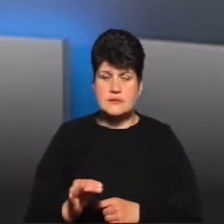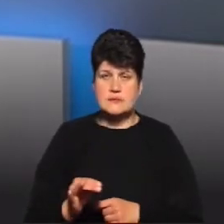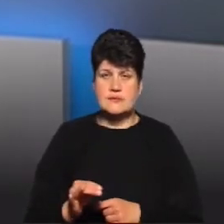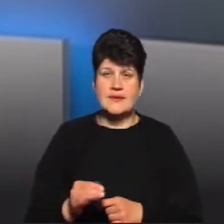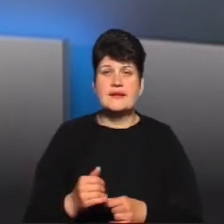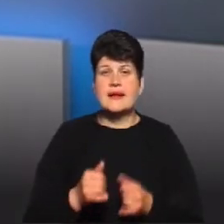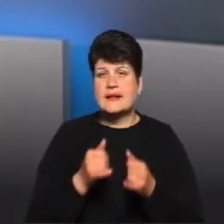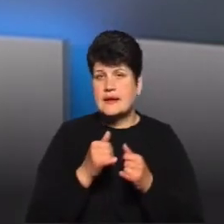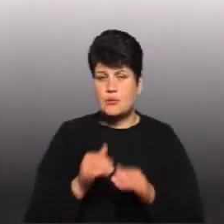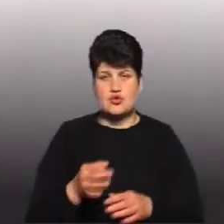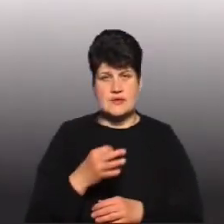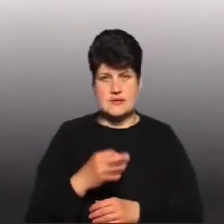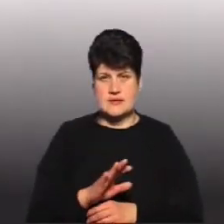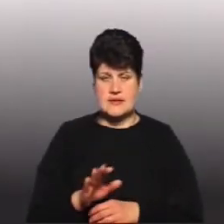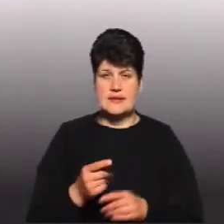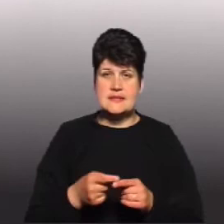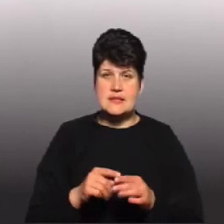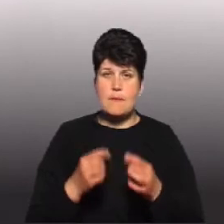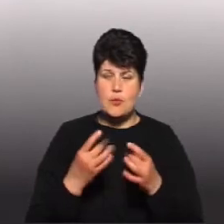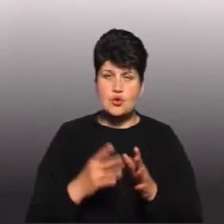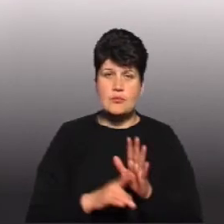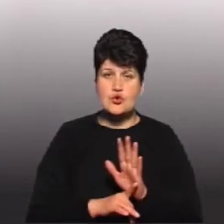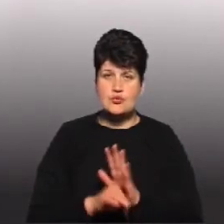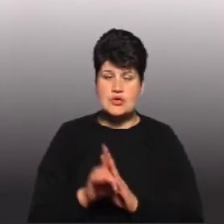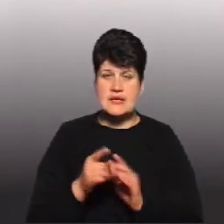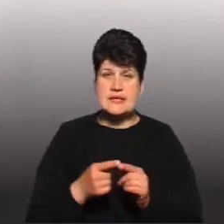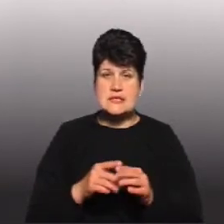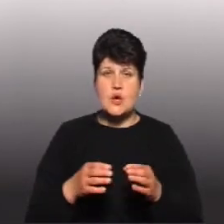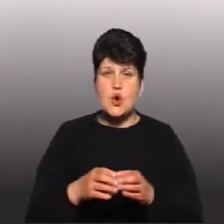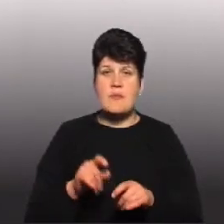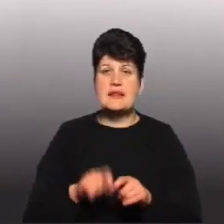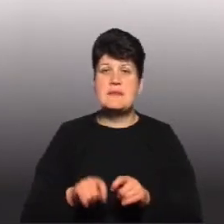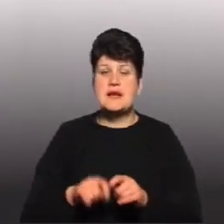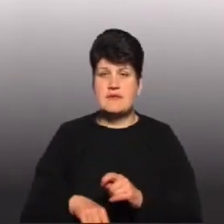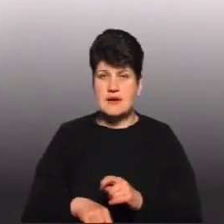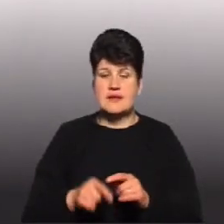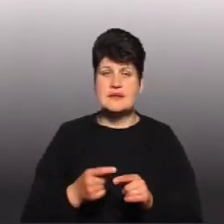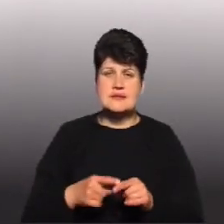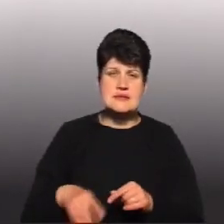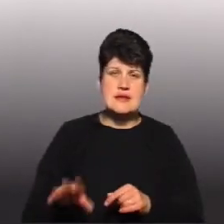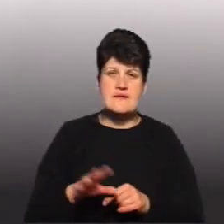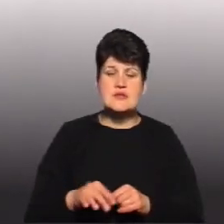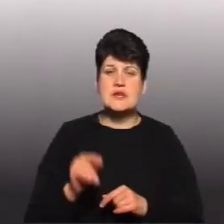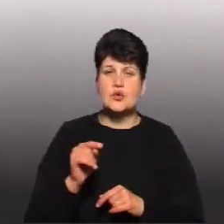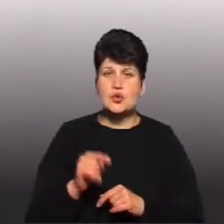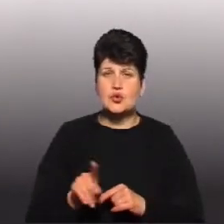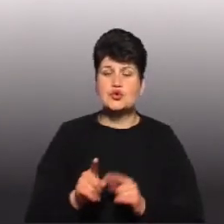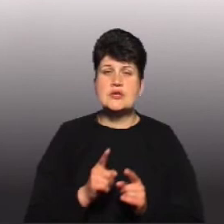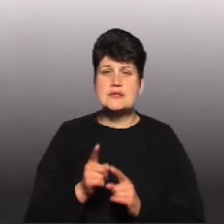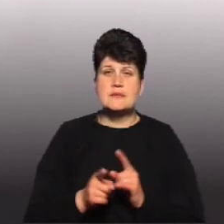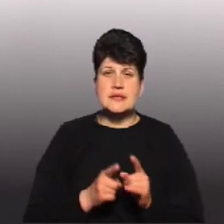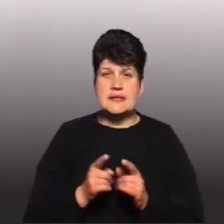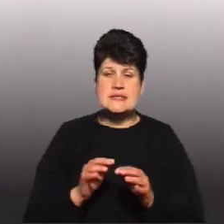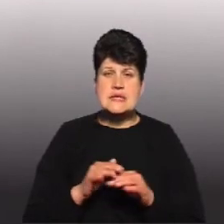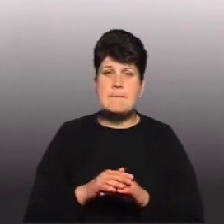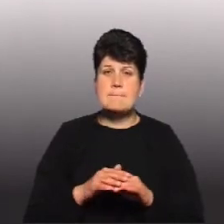сказати, оскільки це просто ми розпочали тільки ці громади перевіряти. Знову, це все до того, що змінилася методика. І в даному